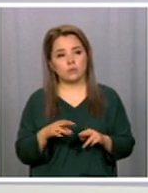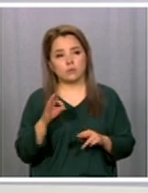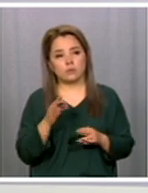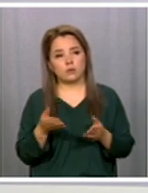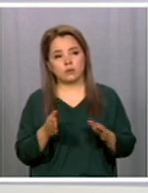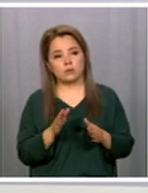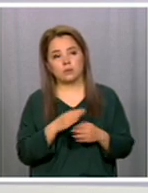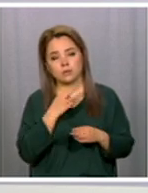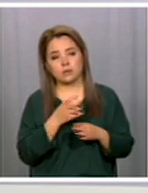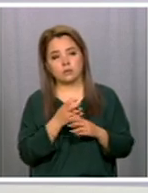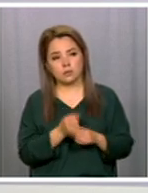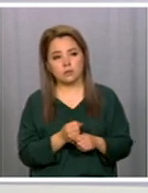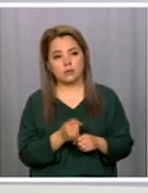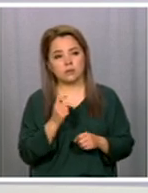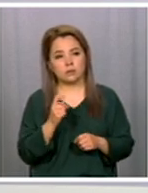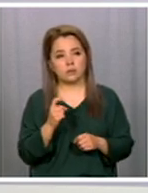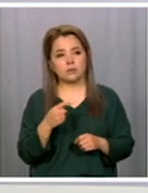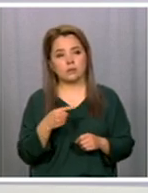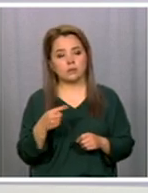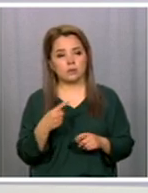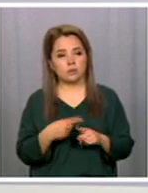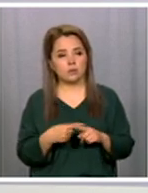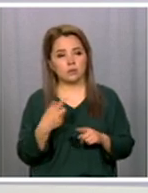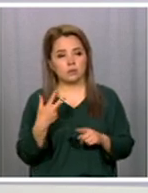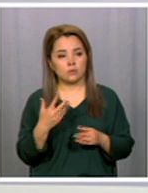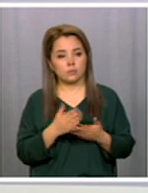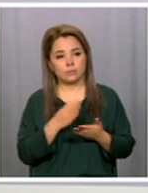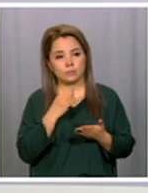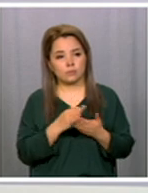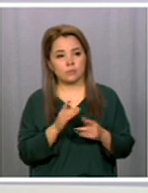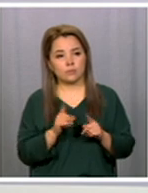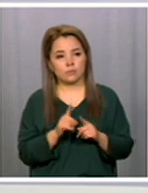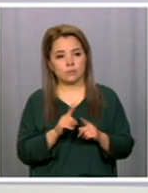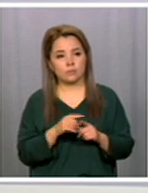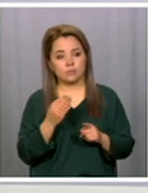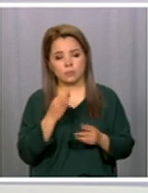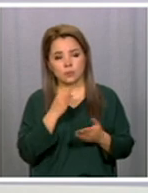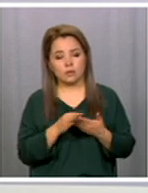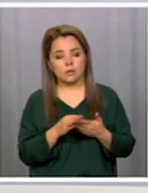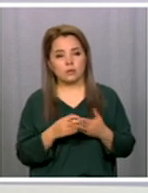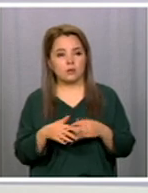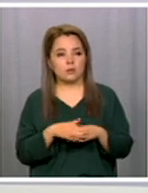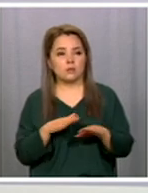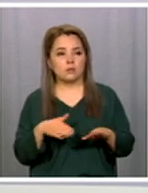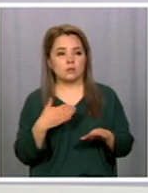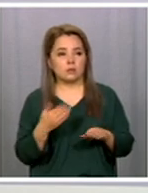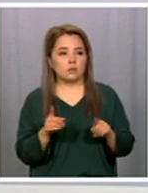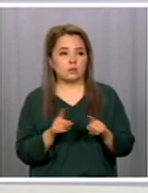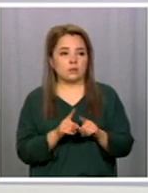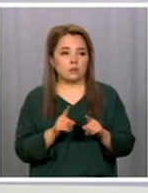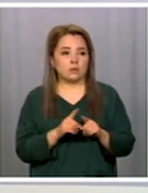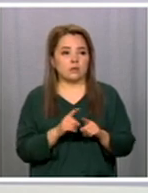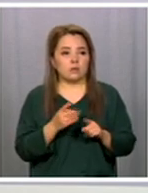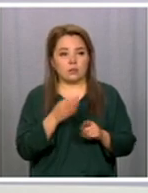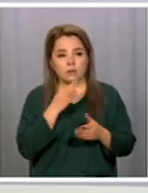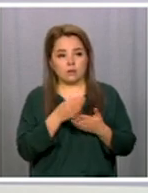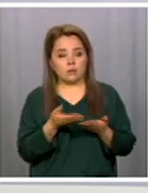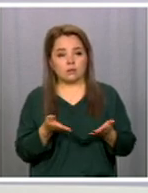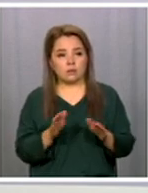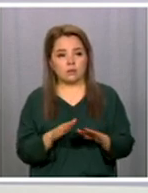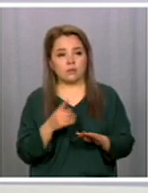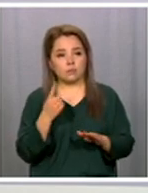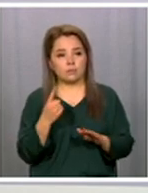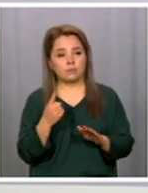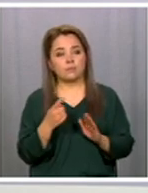x қалады, мұнда x. 6 азайтылған 3, онда 3. X қосылған 3, бөлінген x азайту 3, көбейту